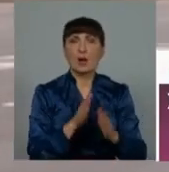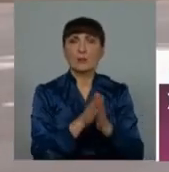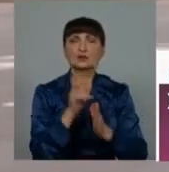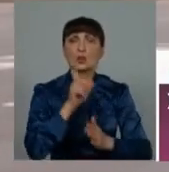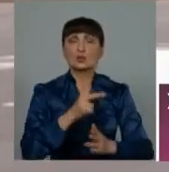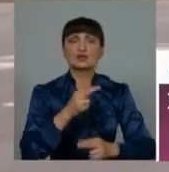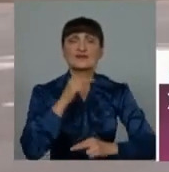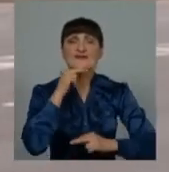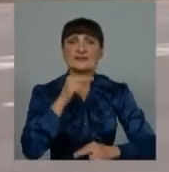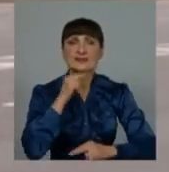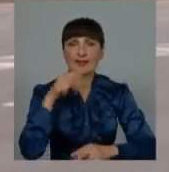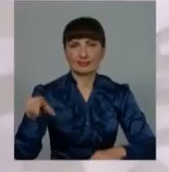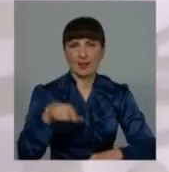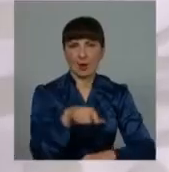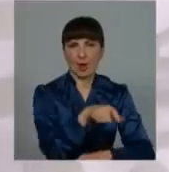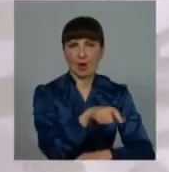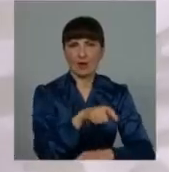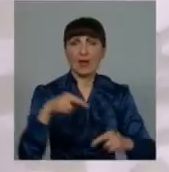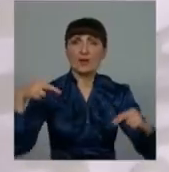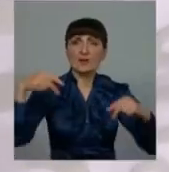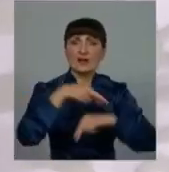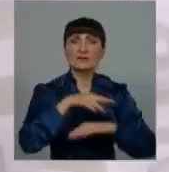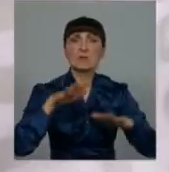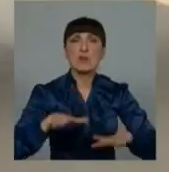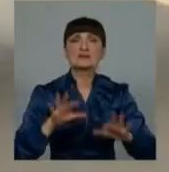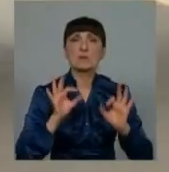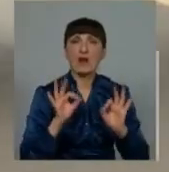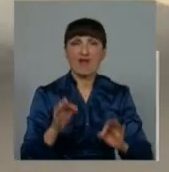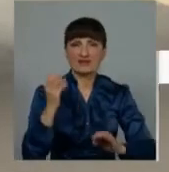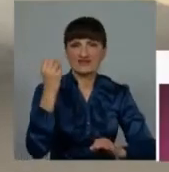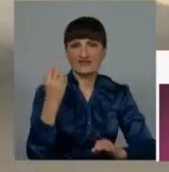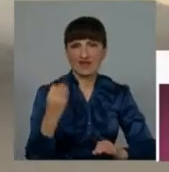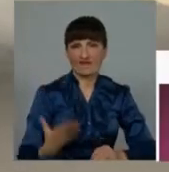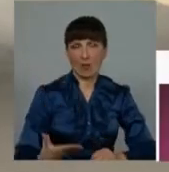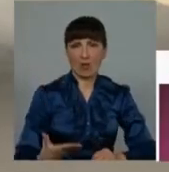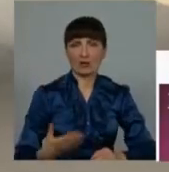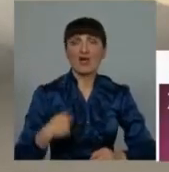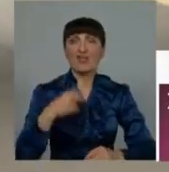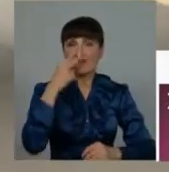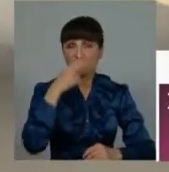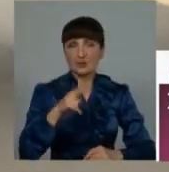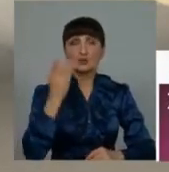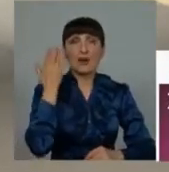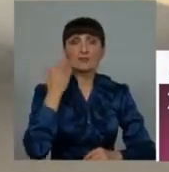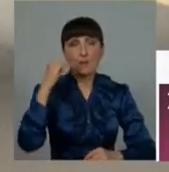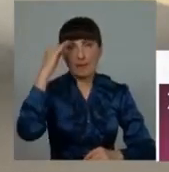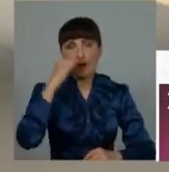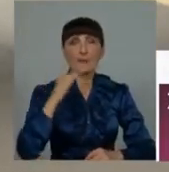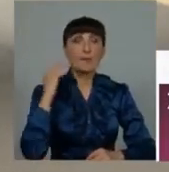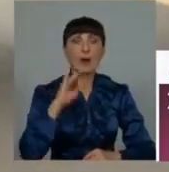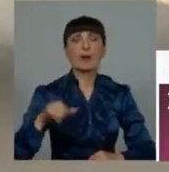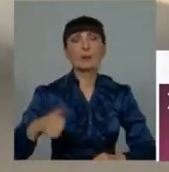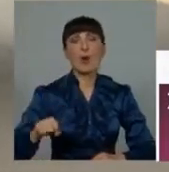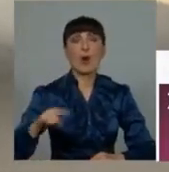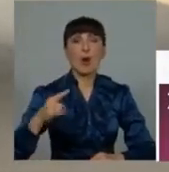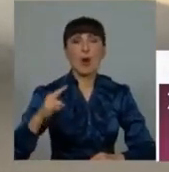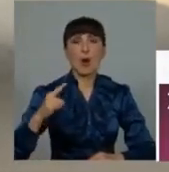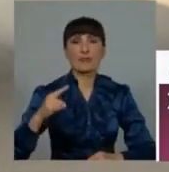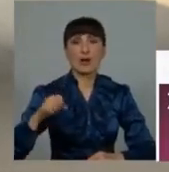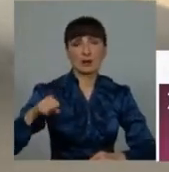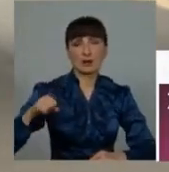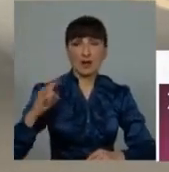быть бдительны на дорогах. Переходить в положенных местах. Вот часто вижу, когда родители переходят с детьми и переходят в